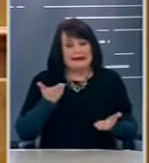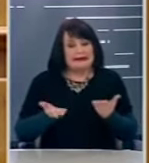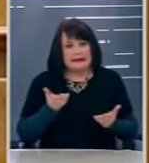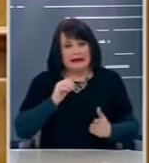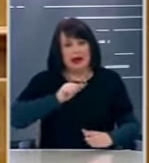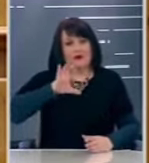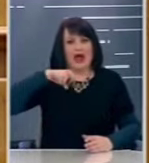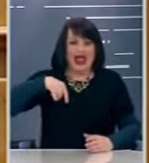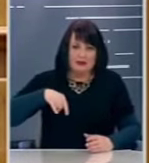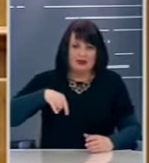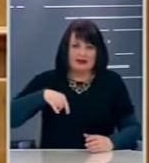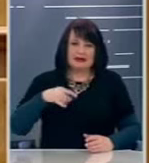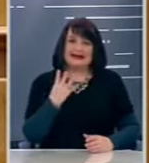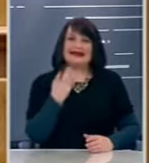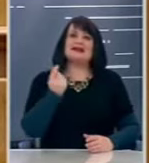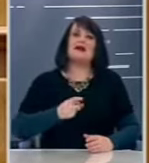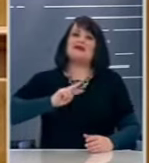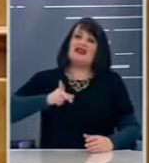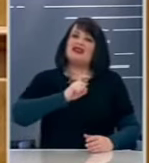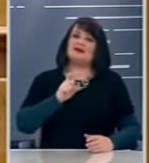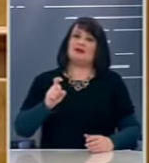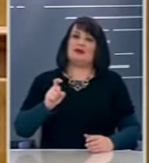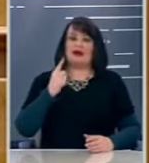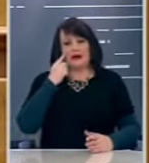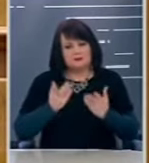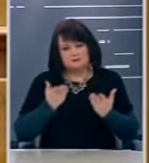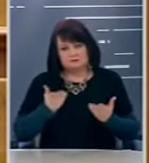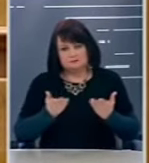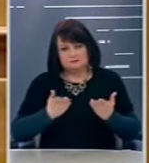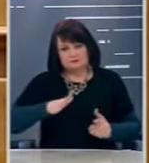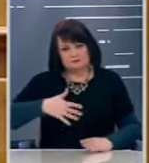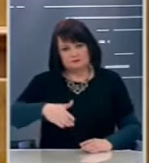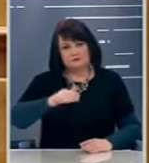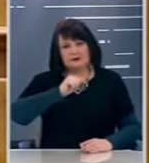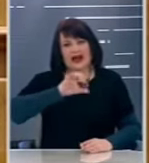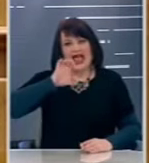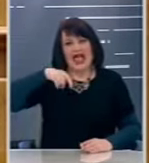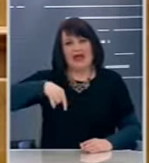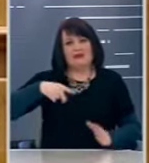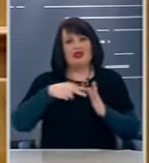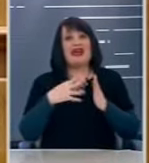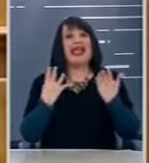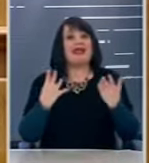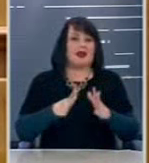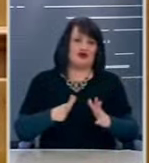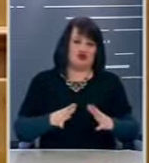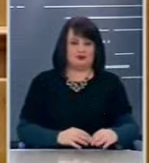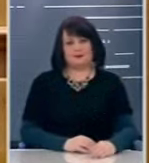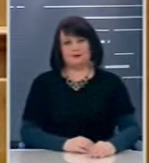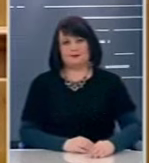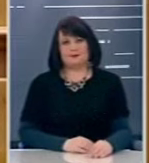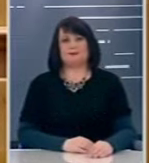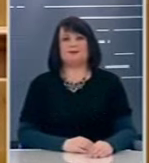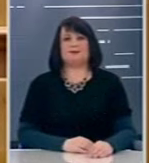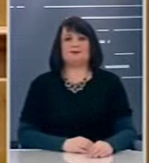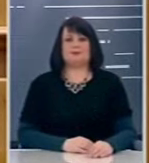ΑΕΠ, 4,5 δις με βάση την αντιστοίχηση ενδεχομένως στο ΑΕΠ του 2019. Και